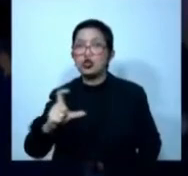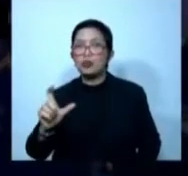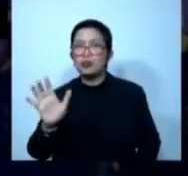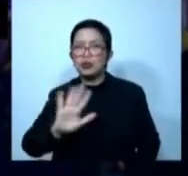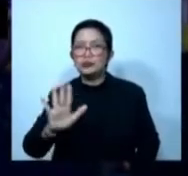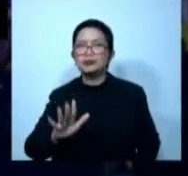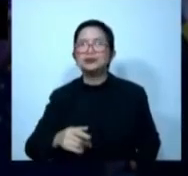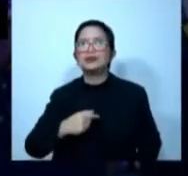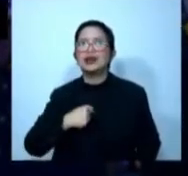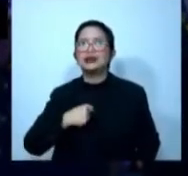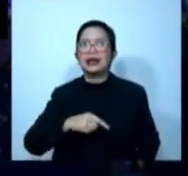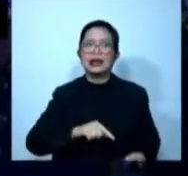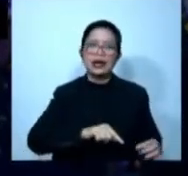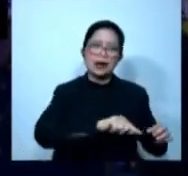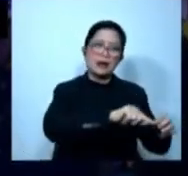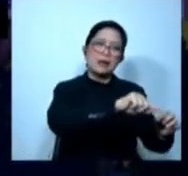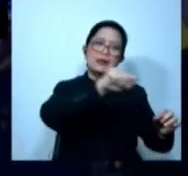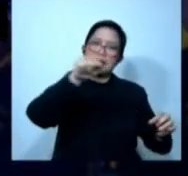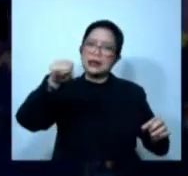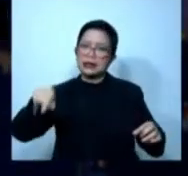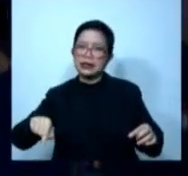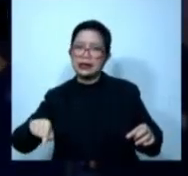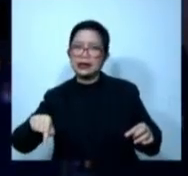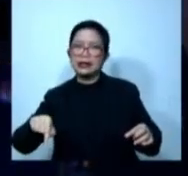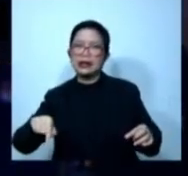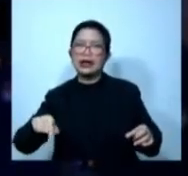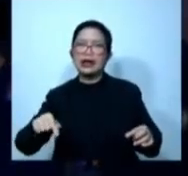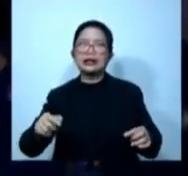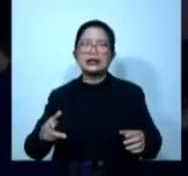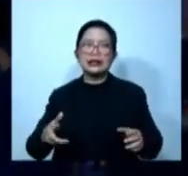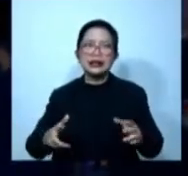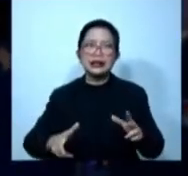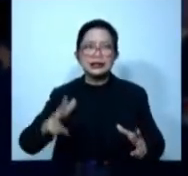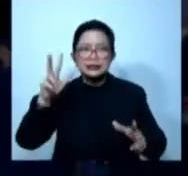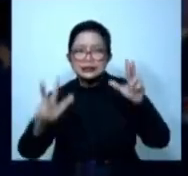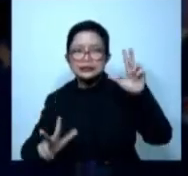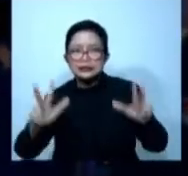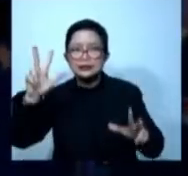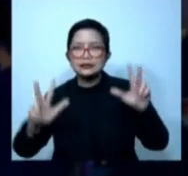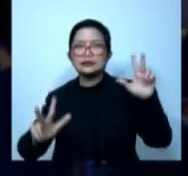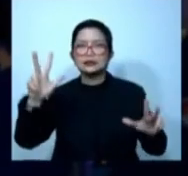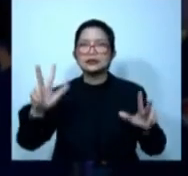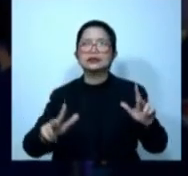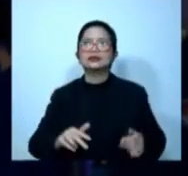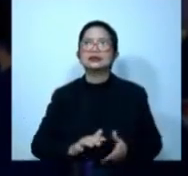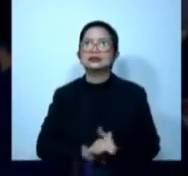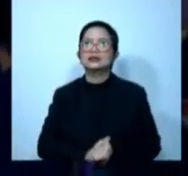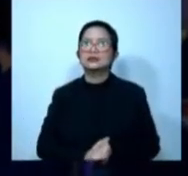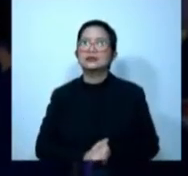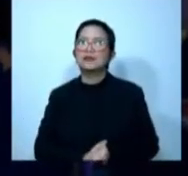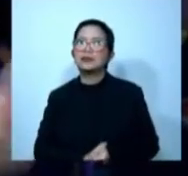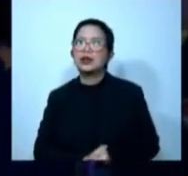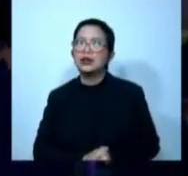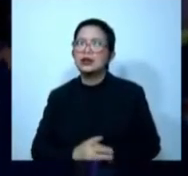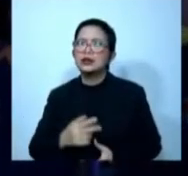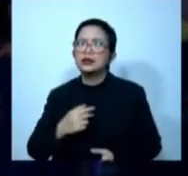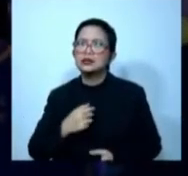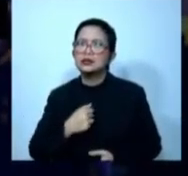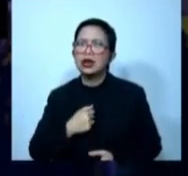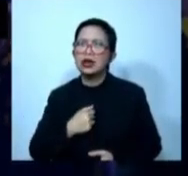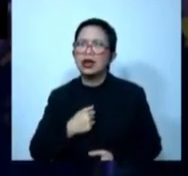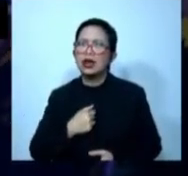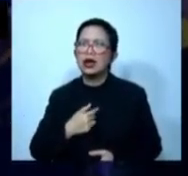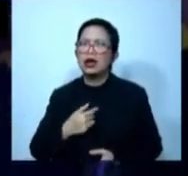ke NTT kami ketemu dengan masyarakat yang ada di sana Pak gjar Kenapa Kami anak